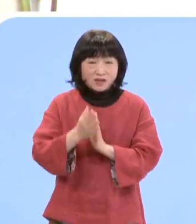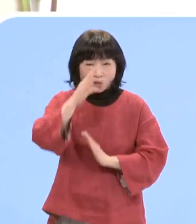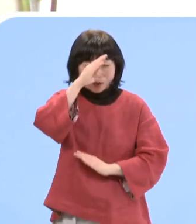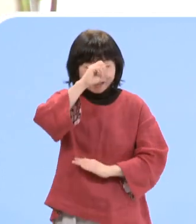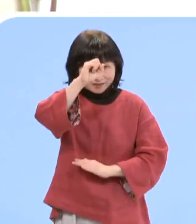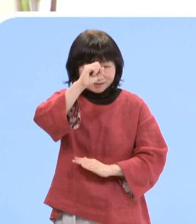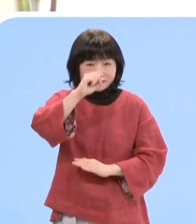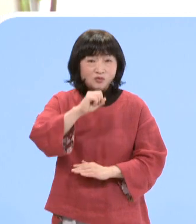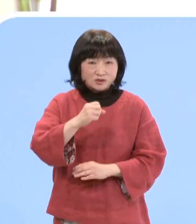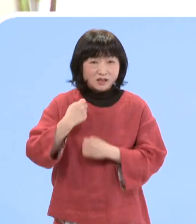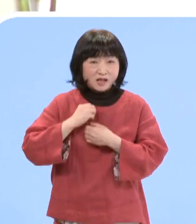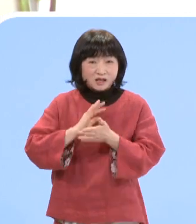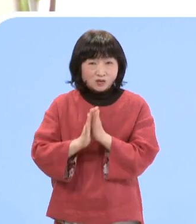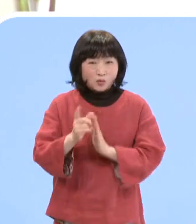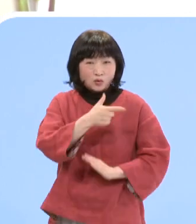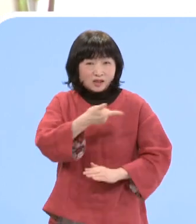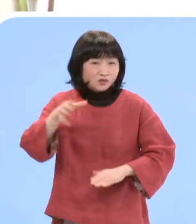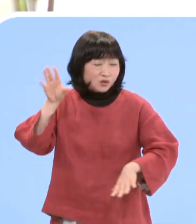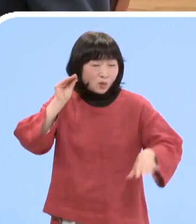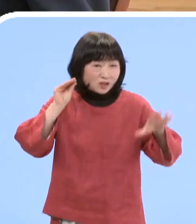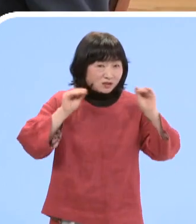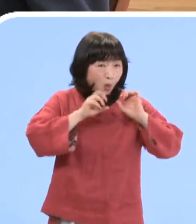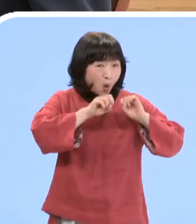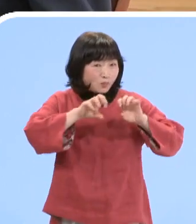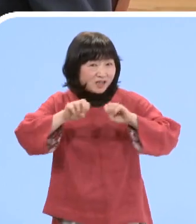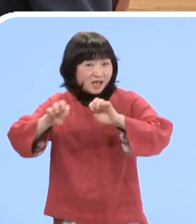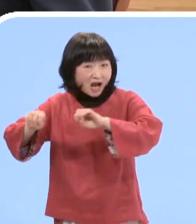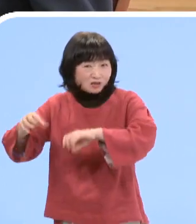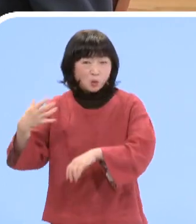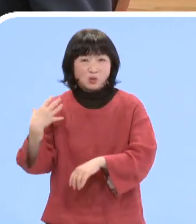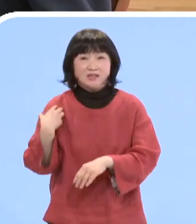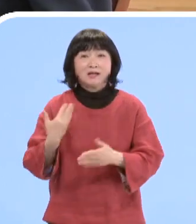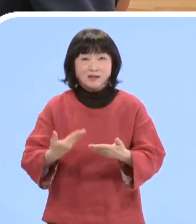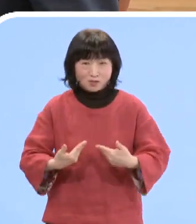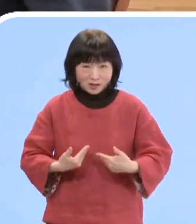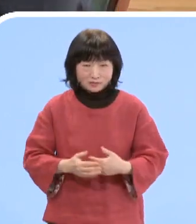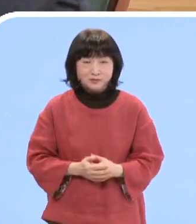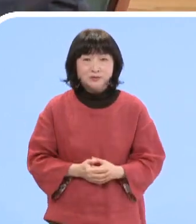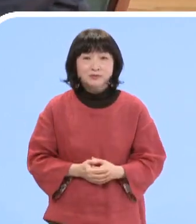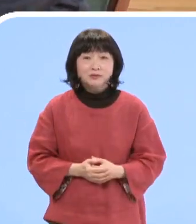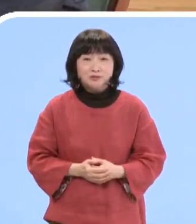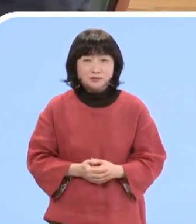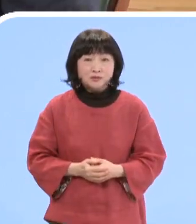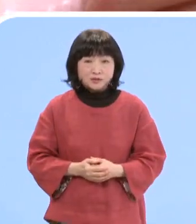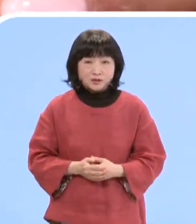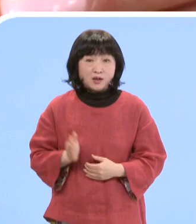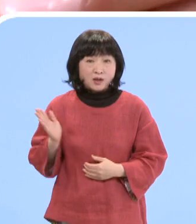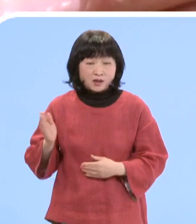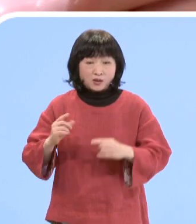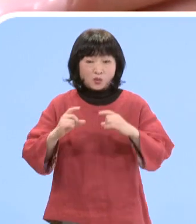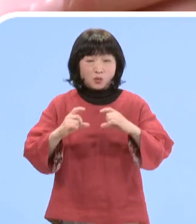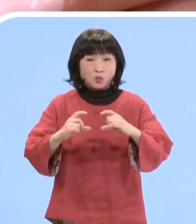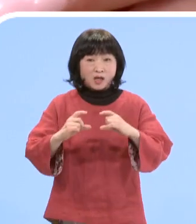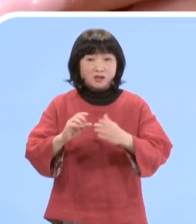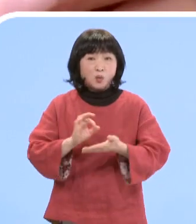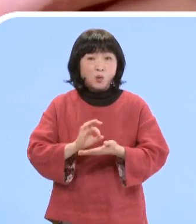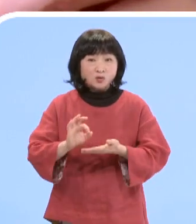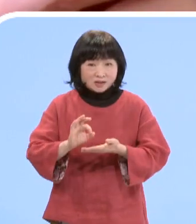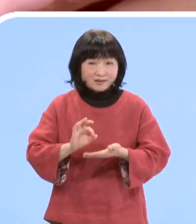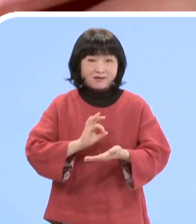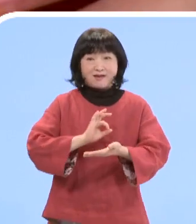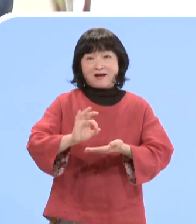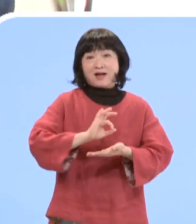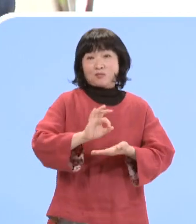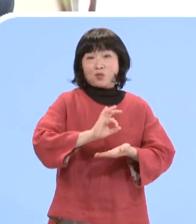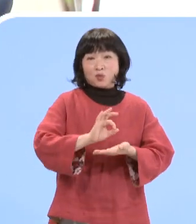庫のいろんな情報を、ね、広めていただくということなんですけれども、 はい、 一方でこのカードで例えば買い物をしていただ